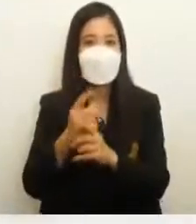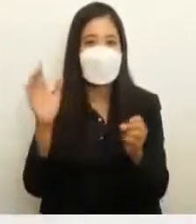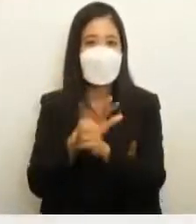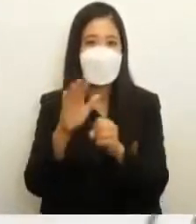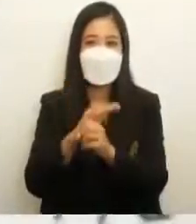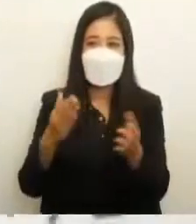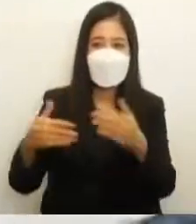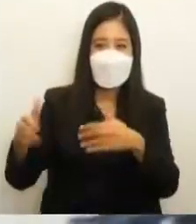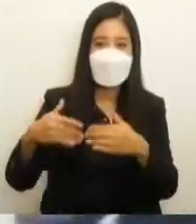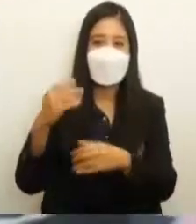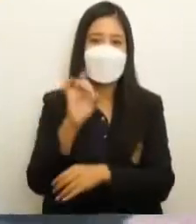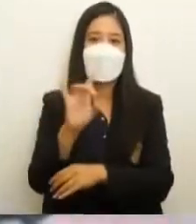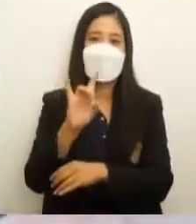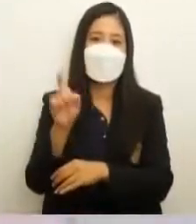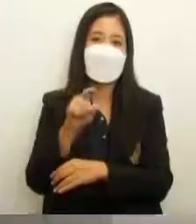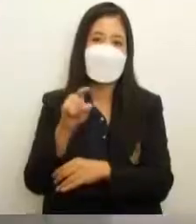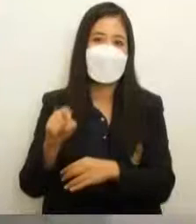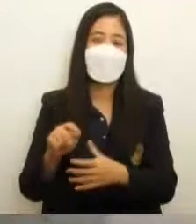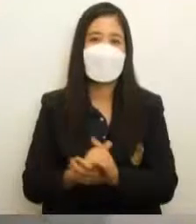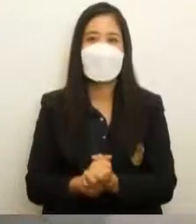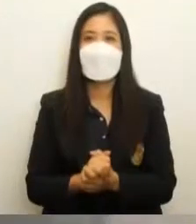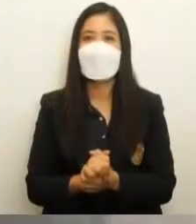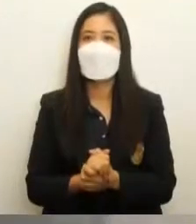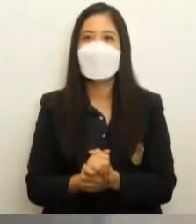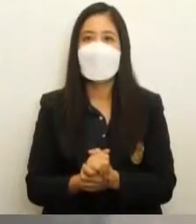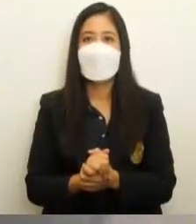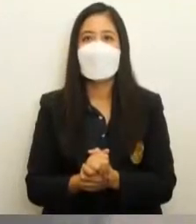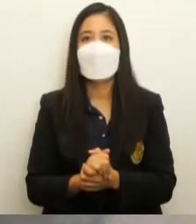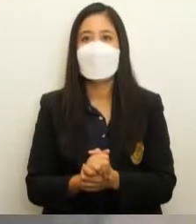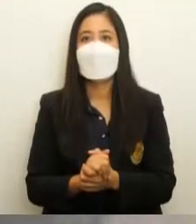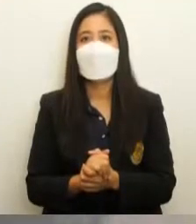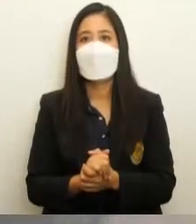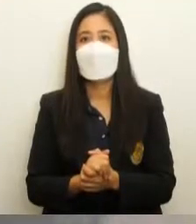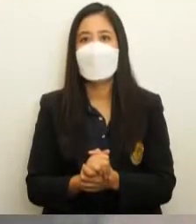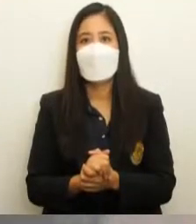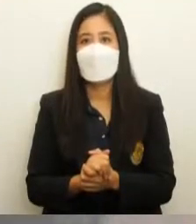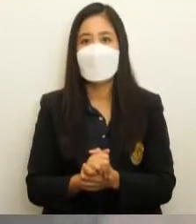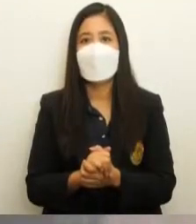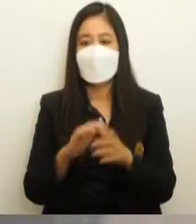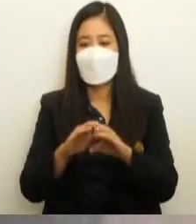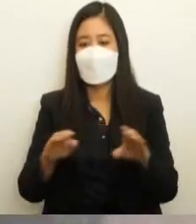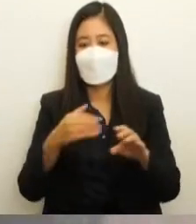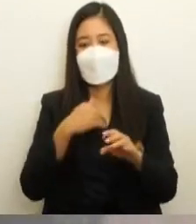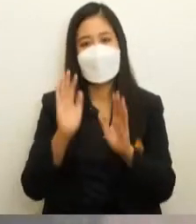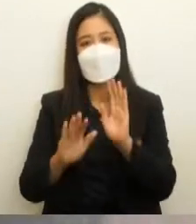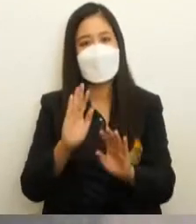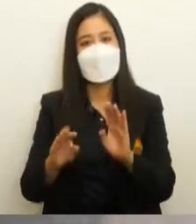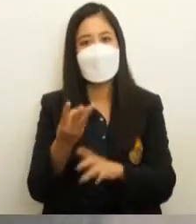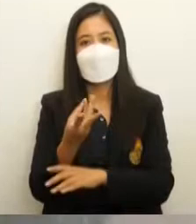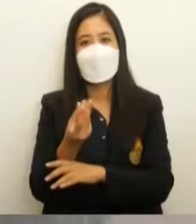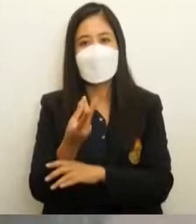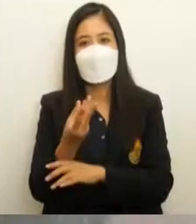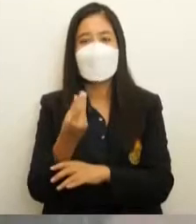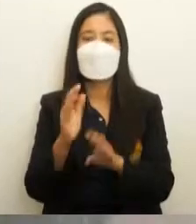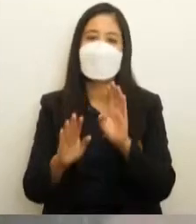สำหรับเรื่องความปลอดภัยครับผม ทีนี้ได้ข่าวว่าเด็กเพิ่มจำนวนด้วยใช่ไหมคะ ครับเด็กเพิ่มครับเด็กเพิ่ม ไปประมาณกี่คนคะ เพิ่มไป10กว่าค